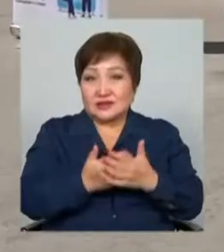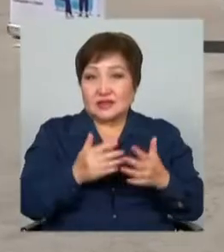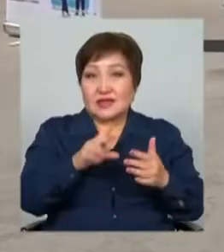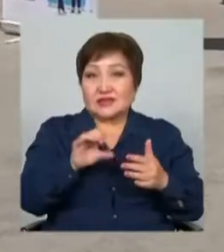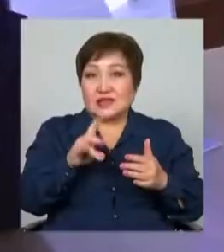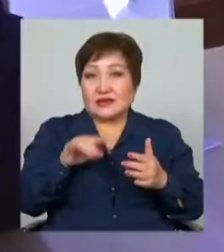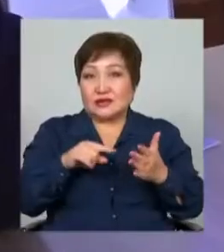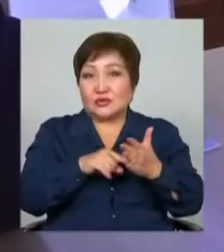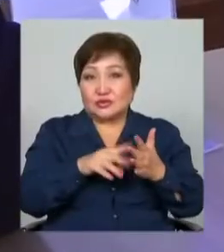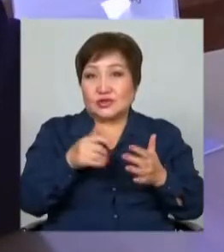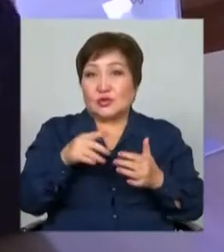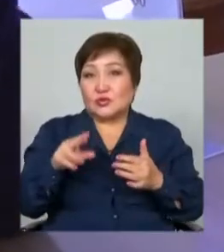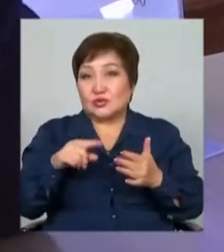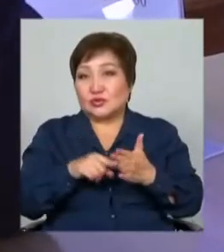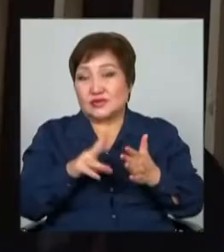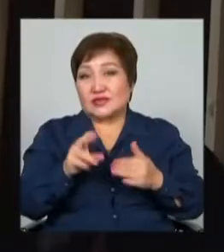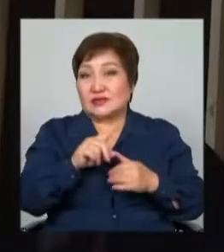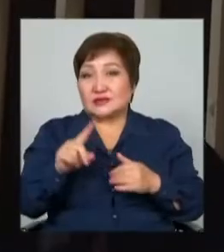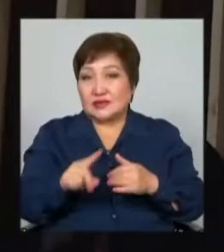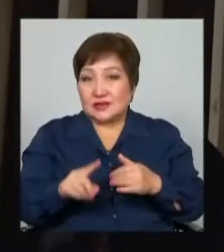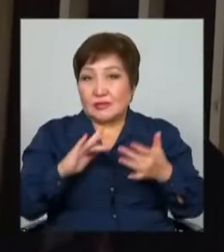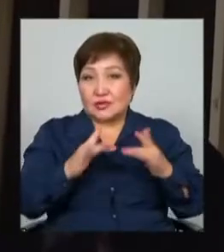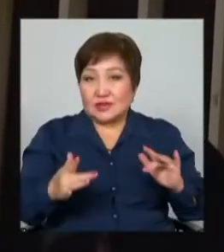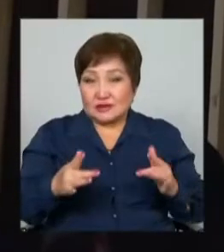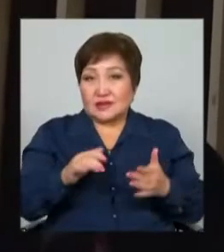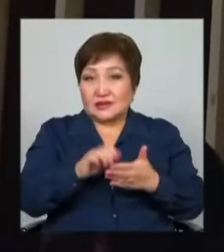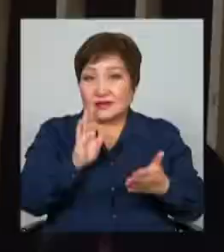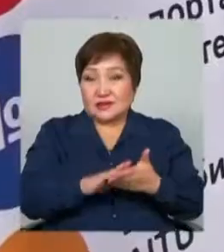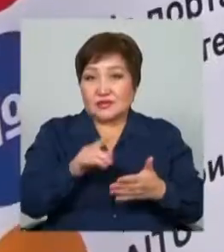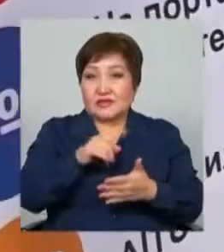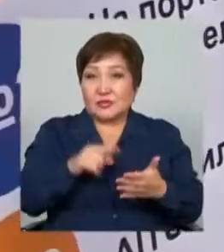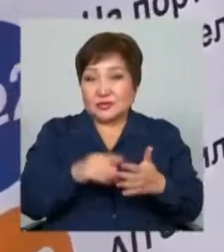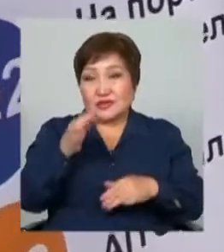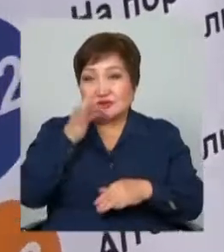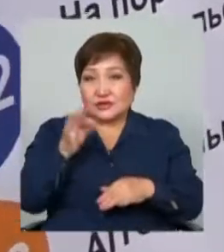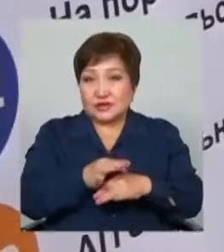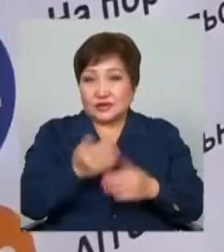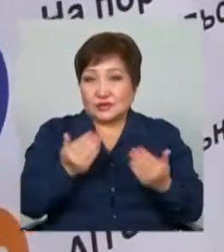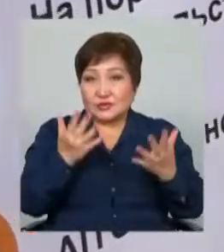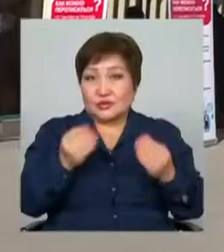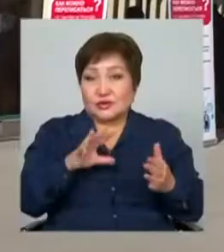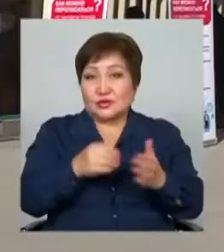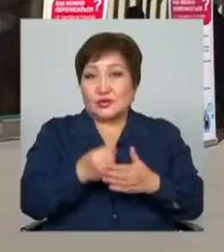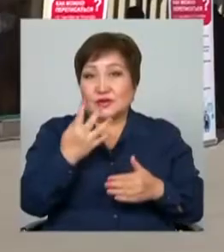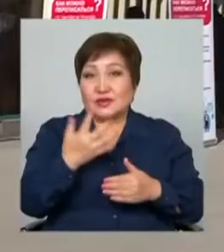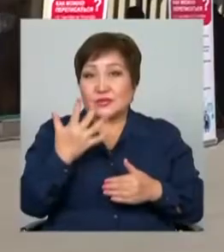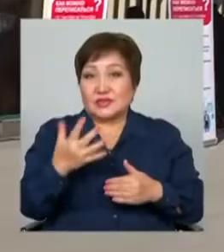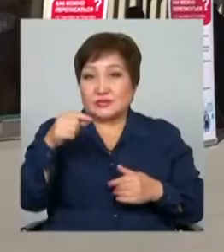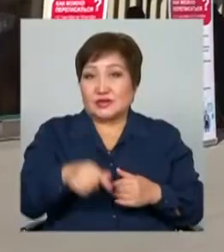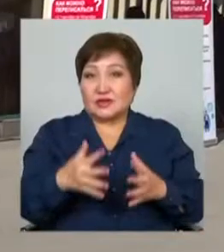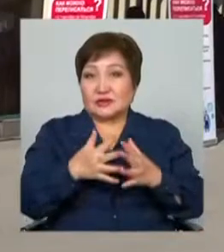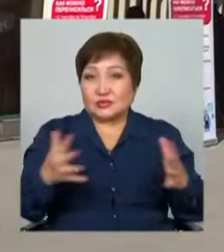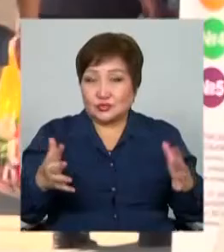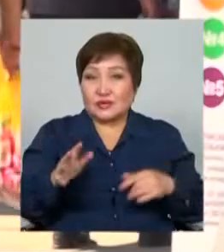sanakh.gov.kz порталында тіркеліп, сұрақтарға жауап беруге көмектеседі. Осы уақытқа дейін жалпы 45 мыңға жуық медеулік тұрғын санақтан